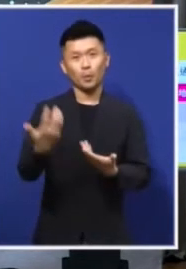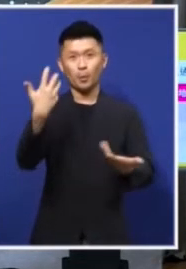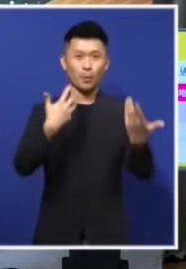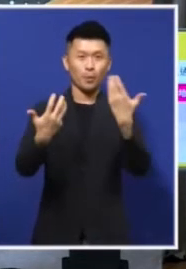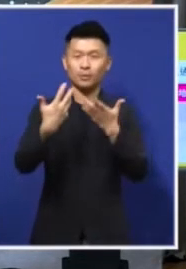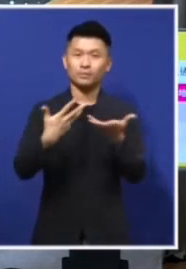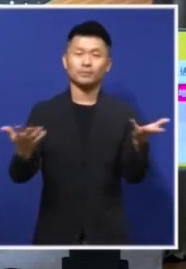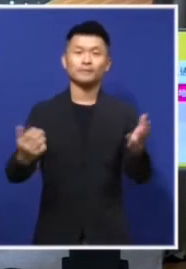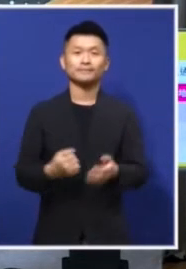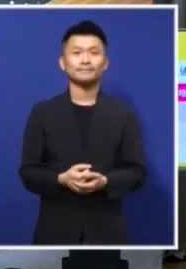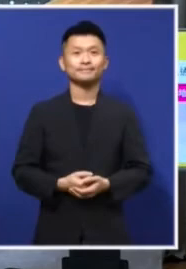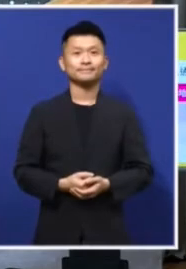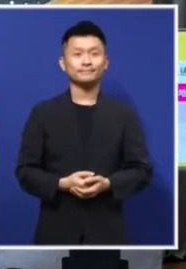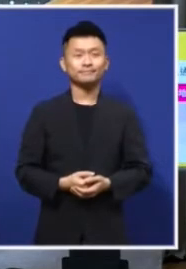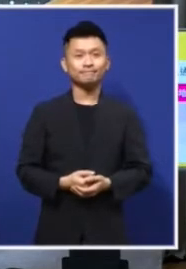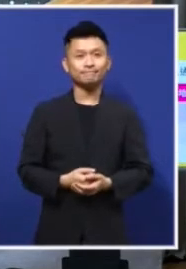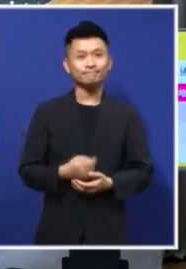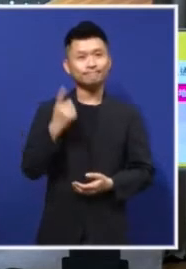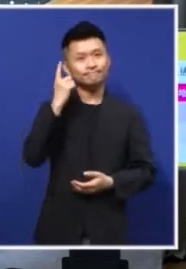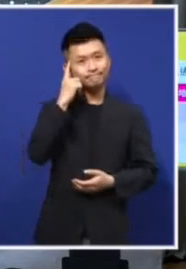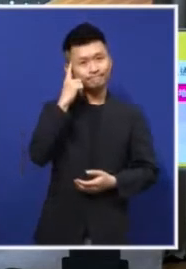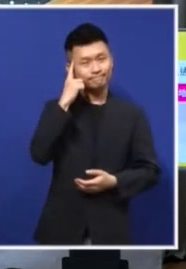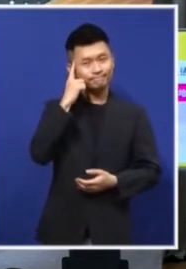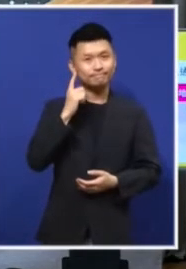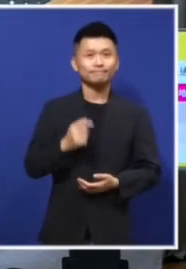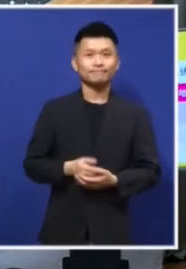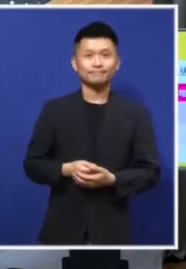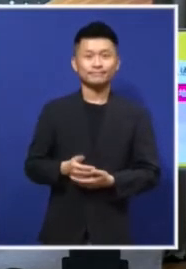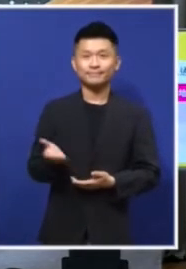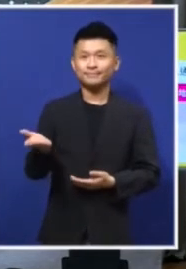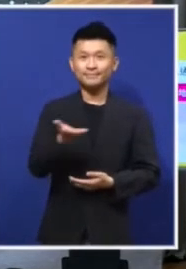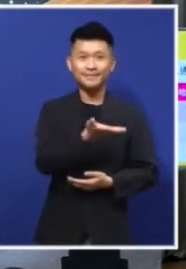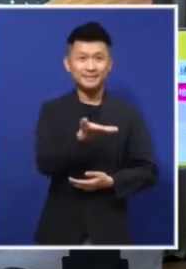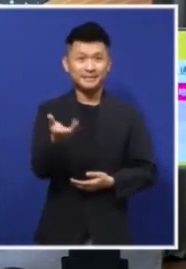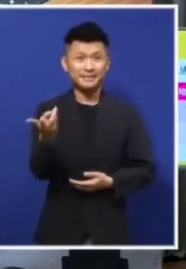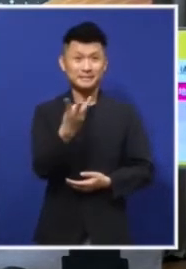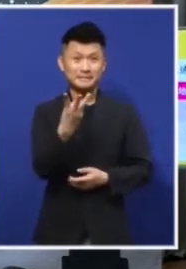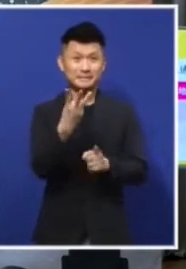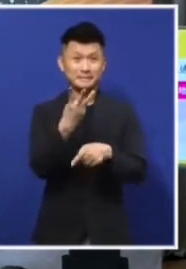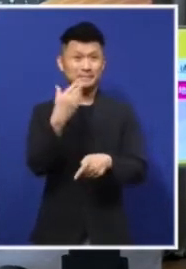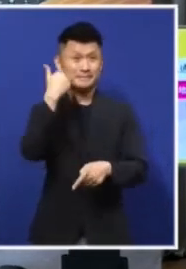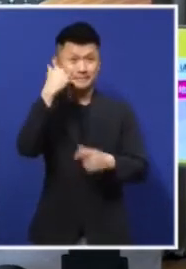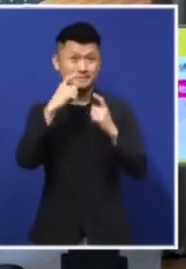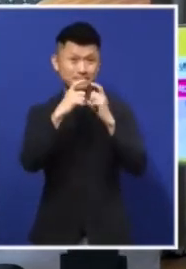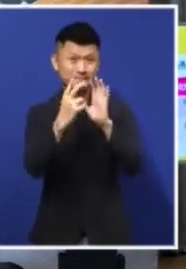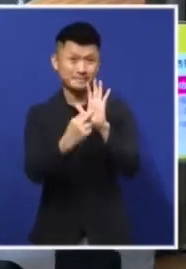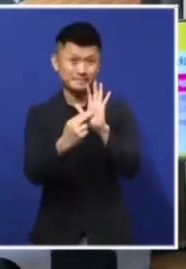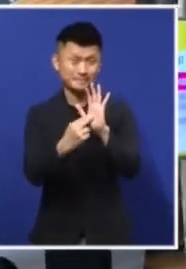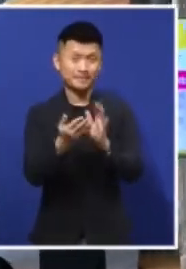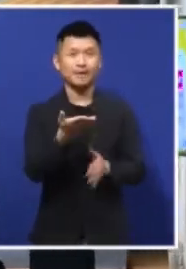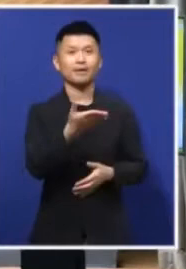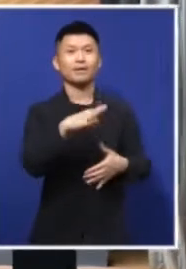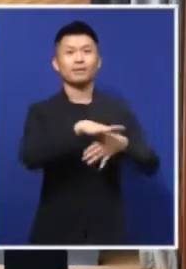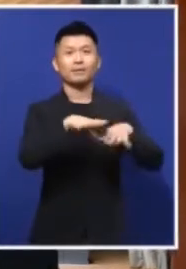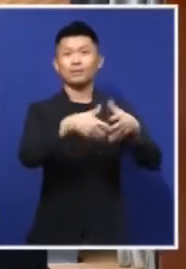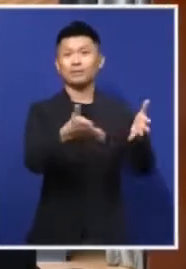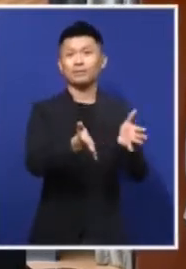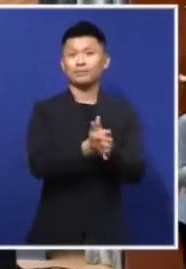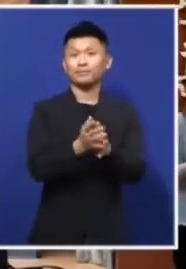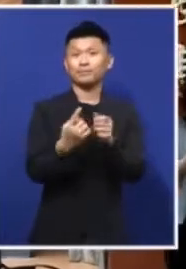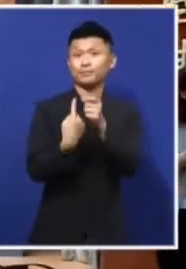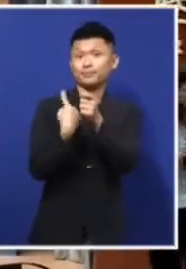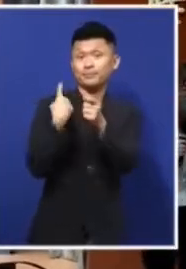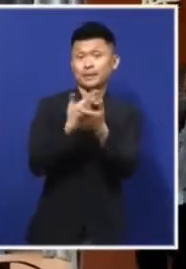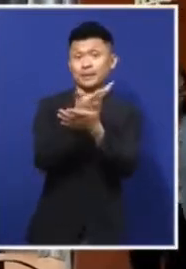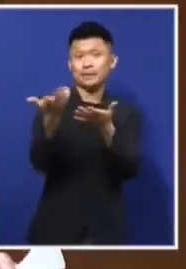我们怎么处理啊？我们是不是就邀请这个哪一位？还是文化部的？去年易放券